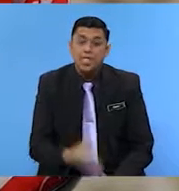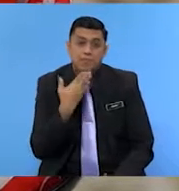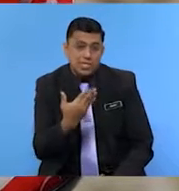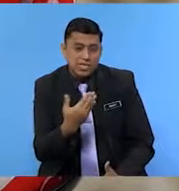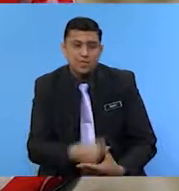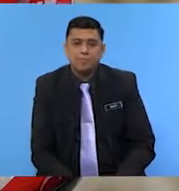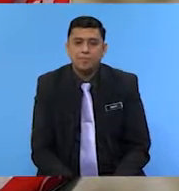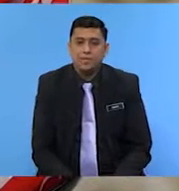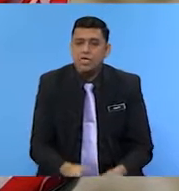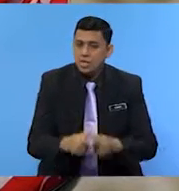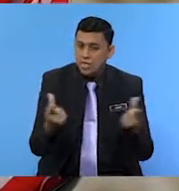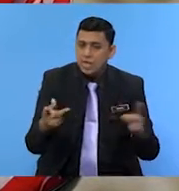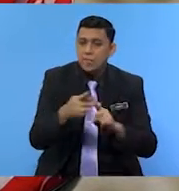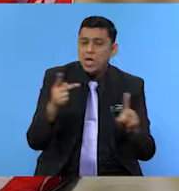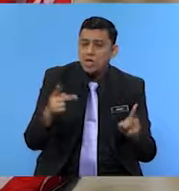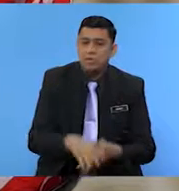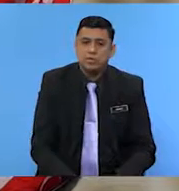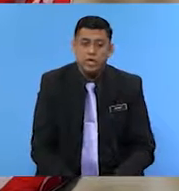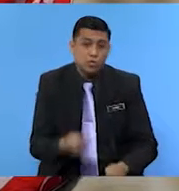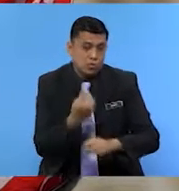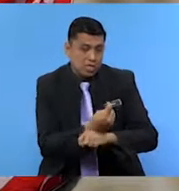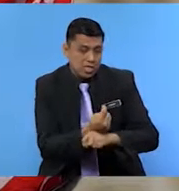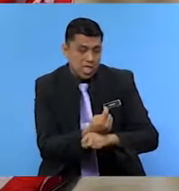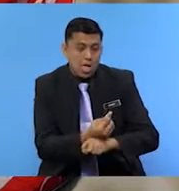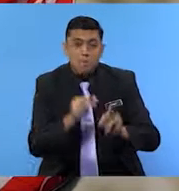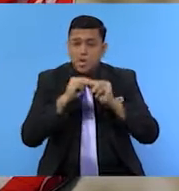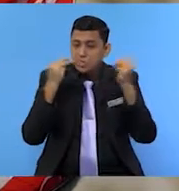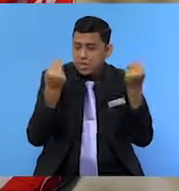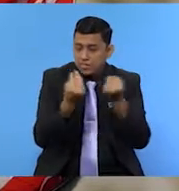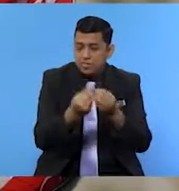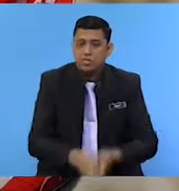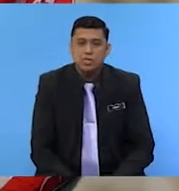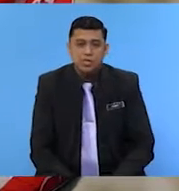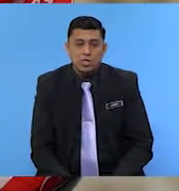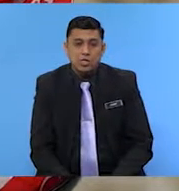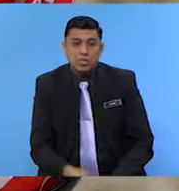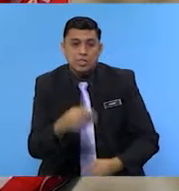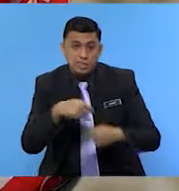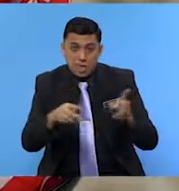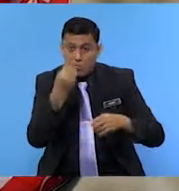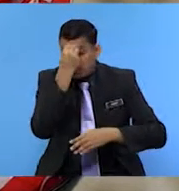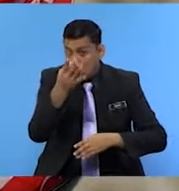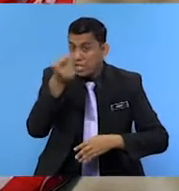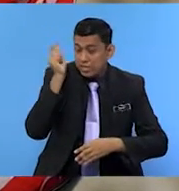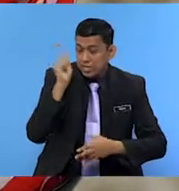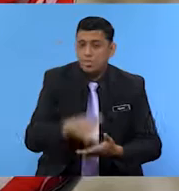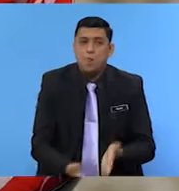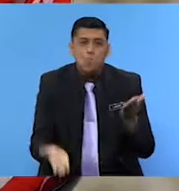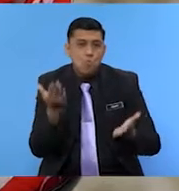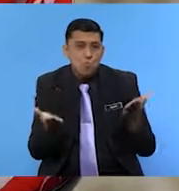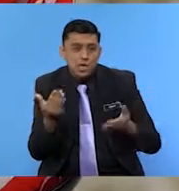Roslinda. Jadi selain daripada peranan masyarakat yang kita lihat telah diterangkan oleh Cikgu Roslinda tadi, mungkin